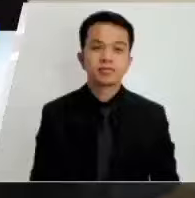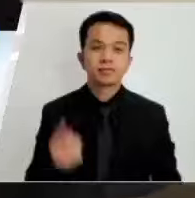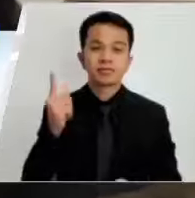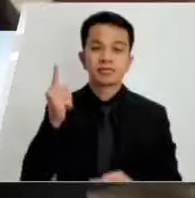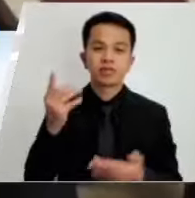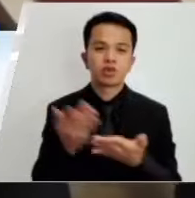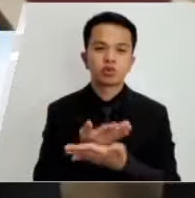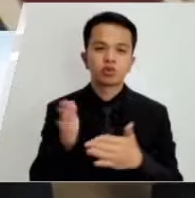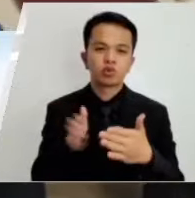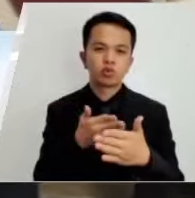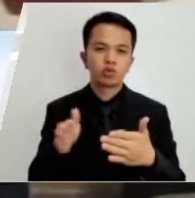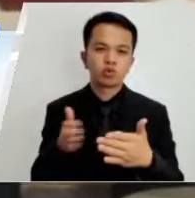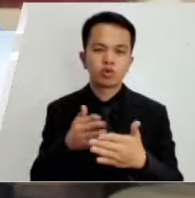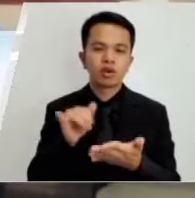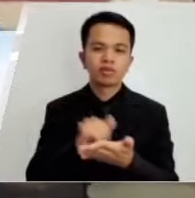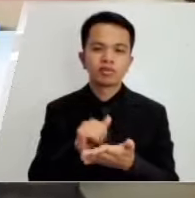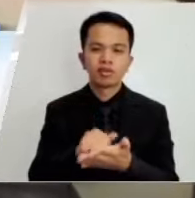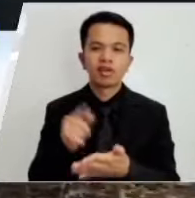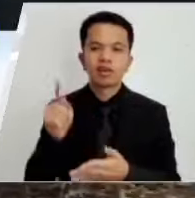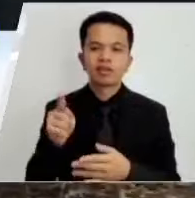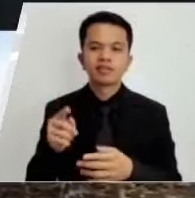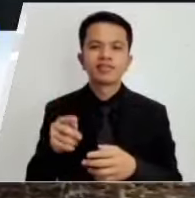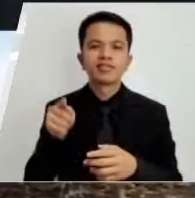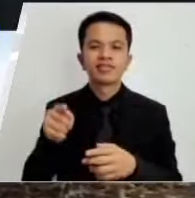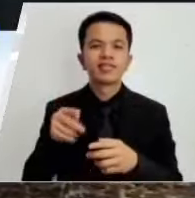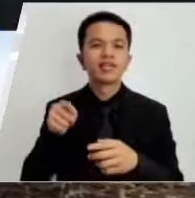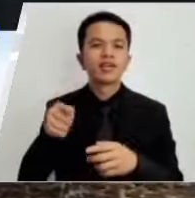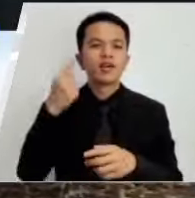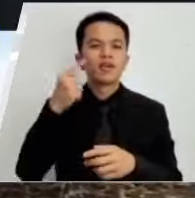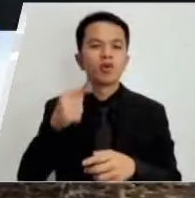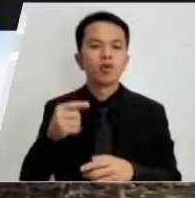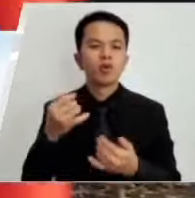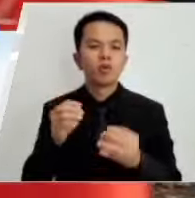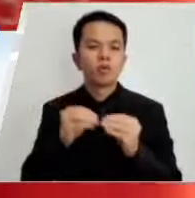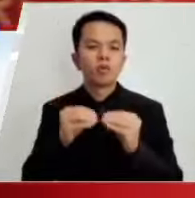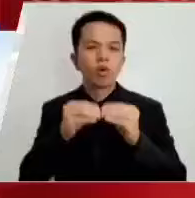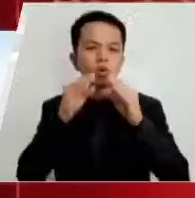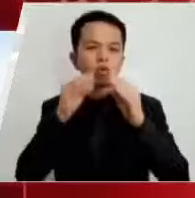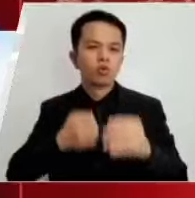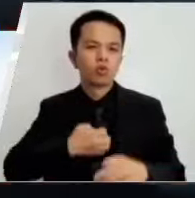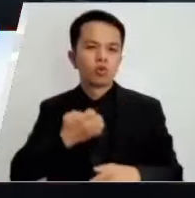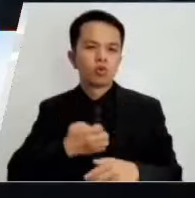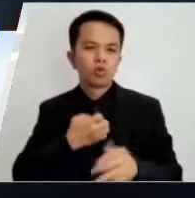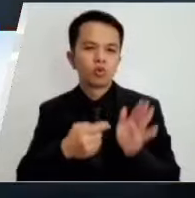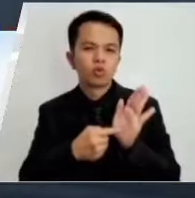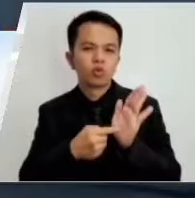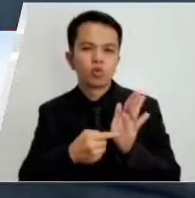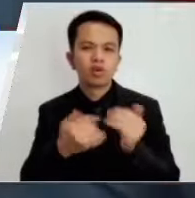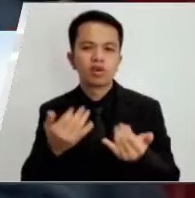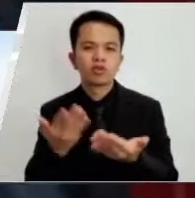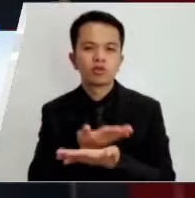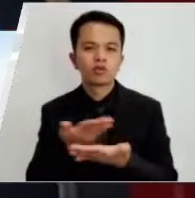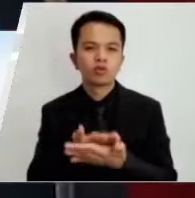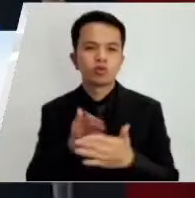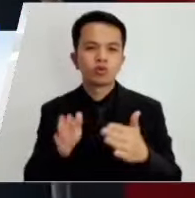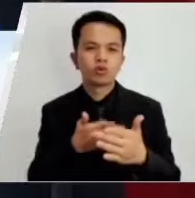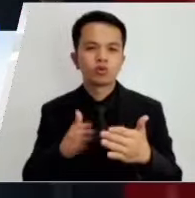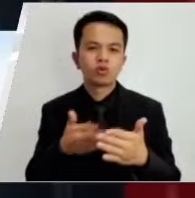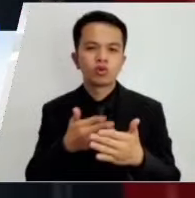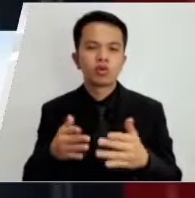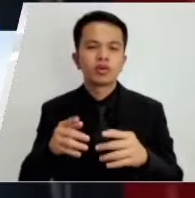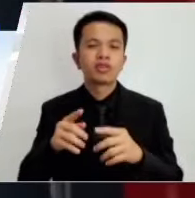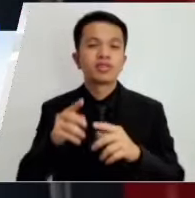Sentiira ng BTS member na si V dahil full of emotions ang kanyang newest single na Friends.